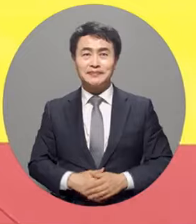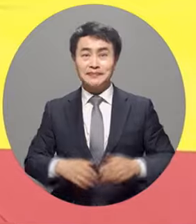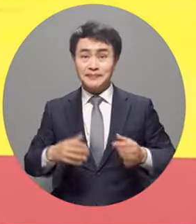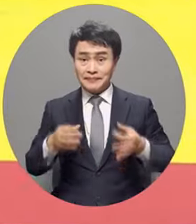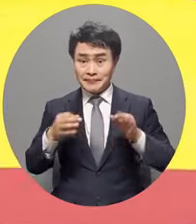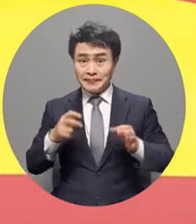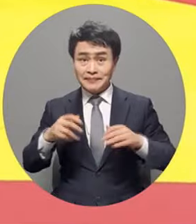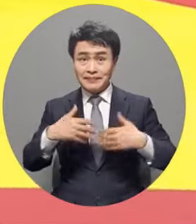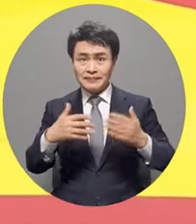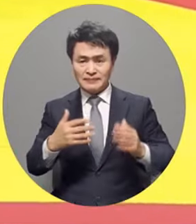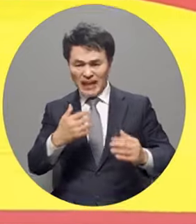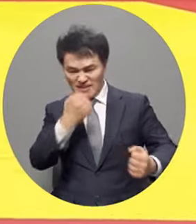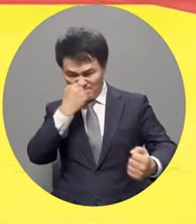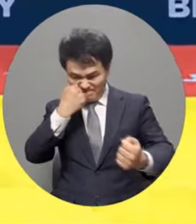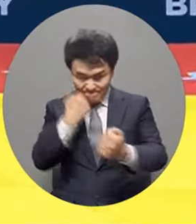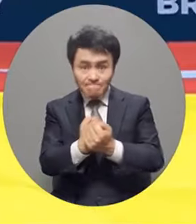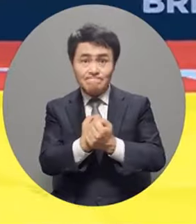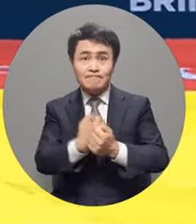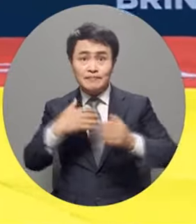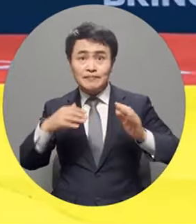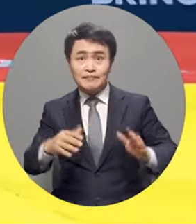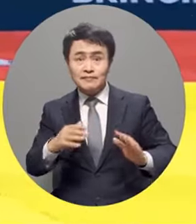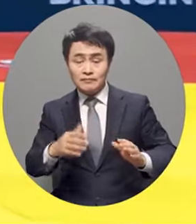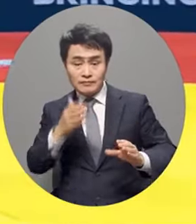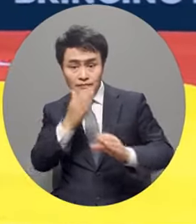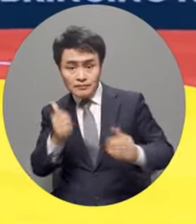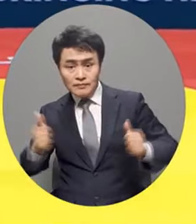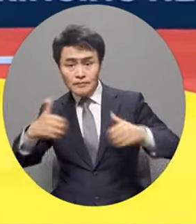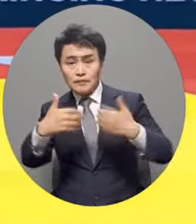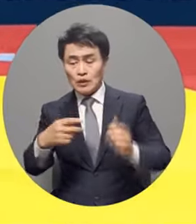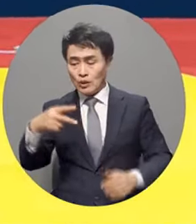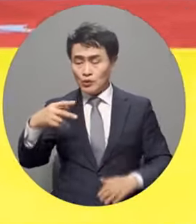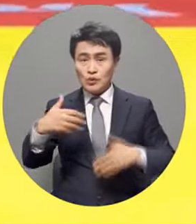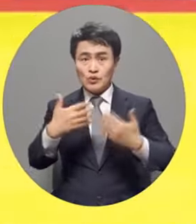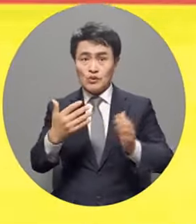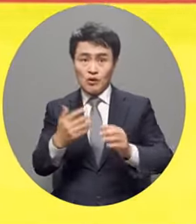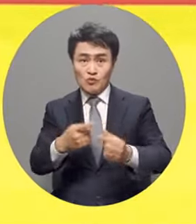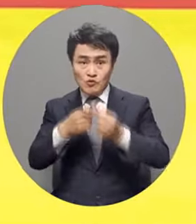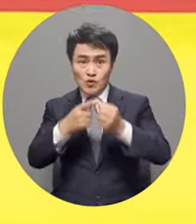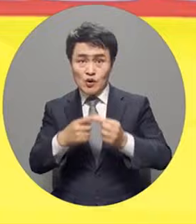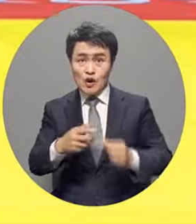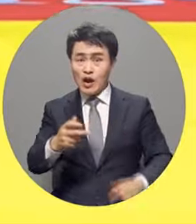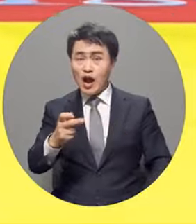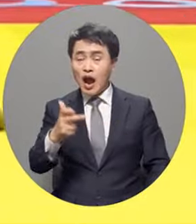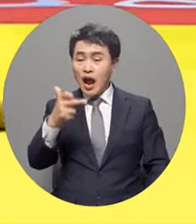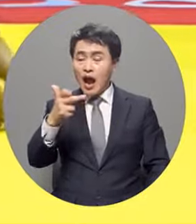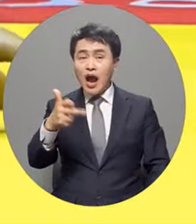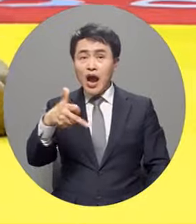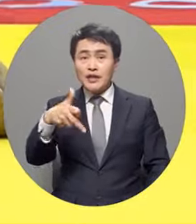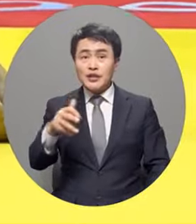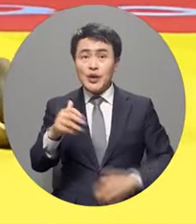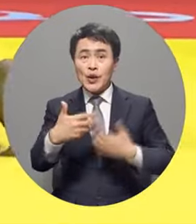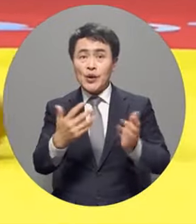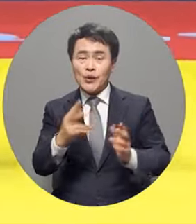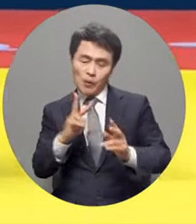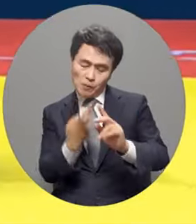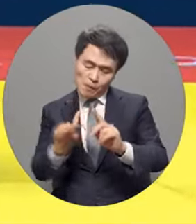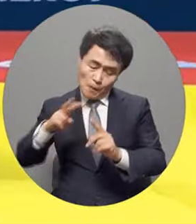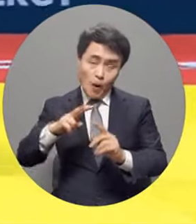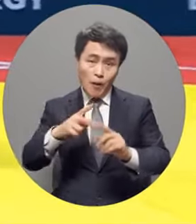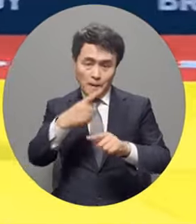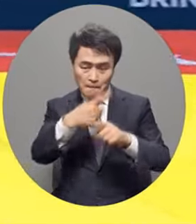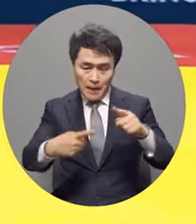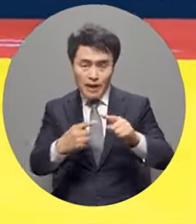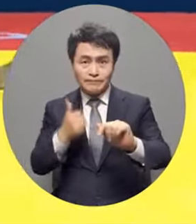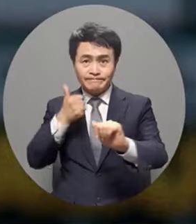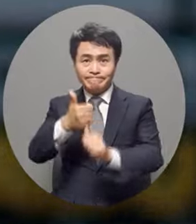김민종은 거침이 없었습니다. 준결승에서 도쿄올림픽 우승자인 체코의 크르팔레크를 모로 걸기 절반으로